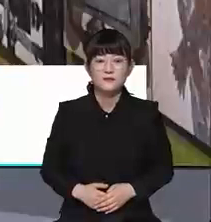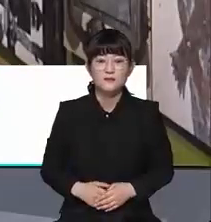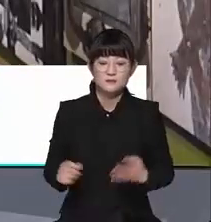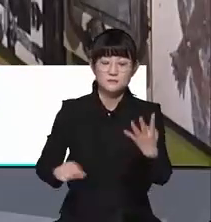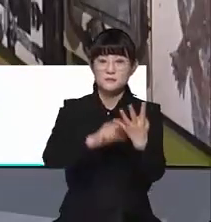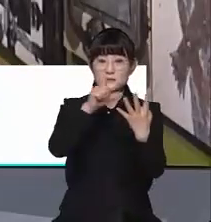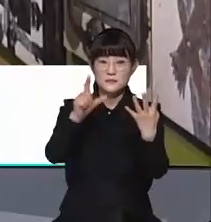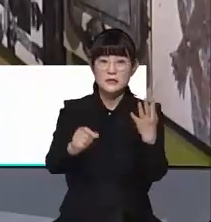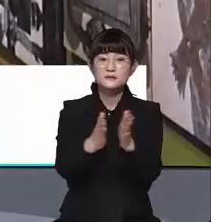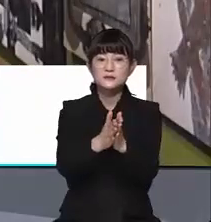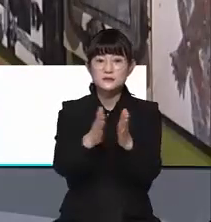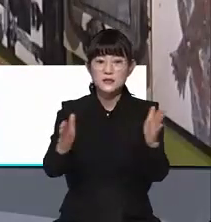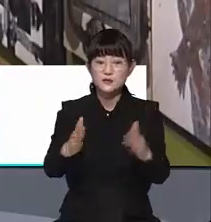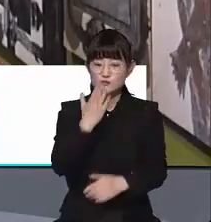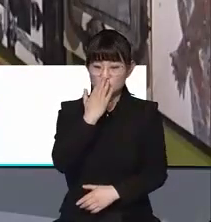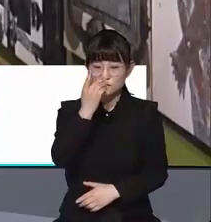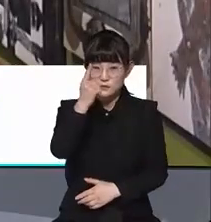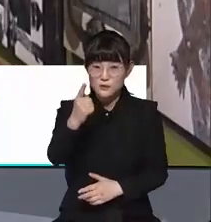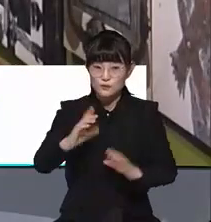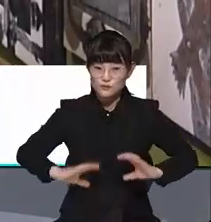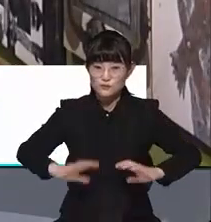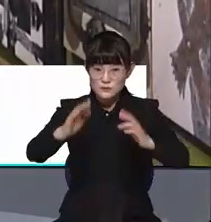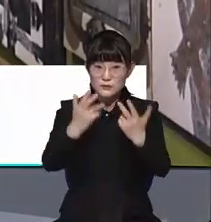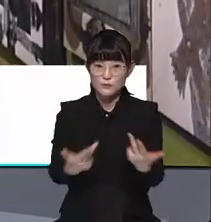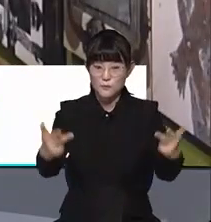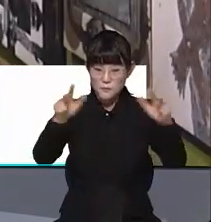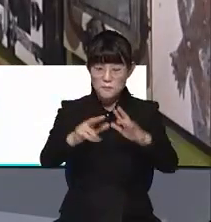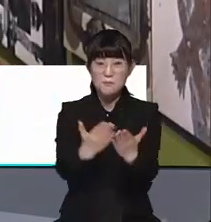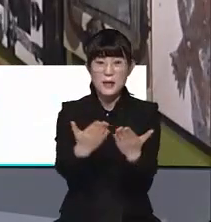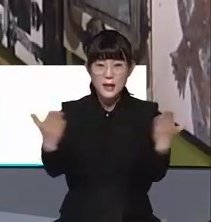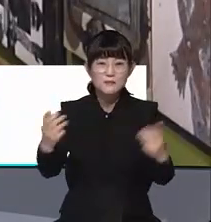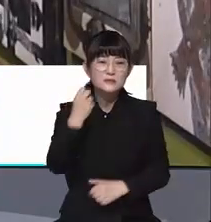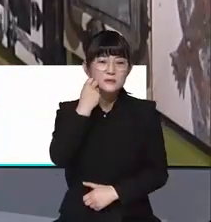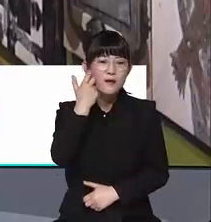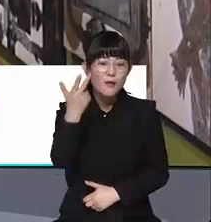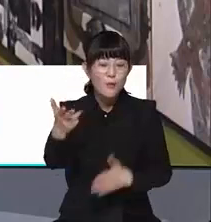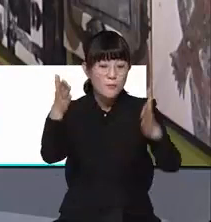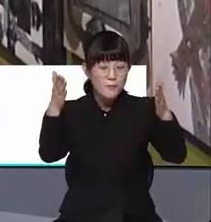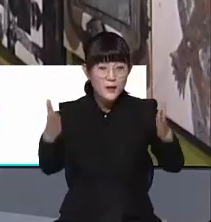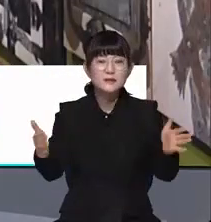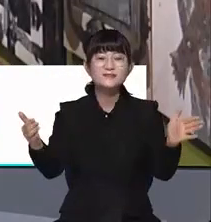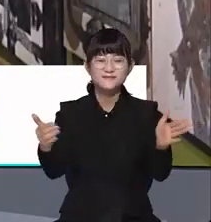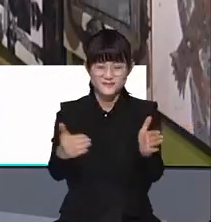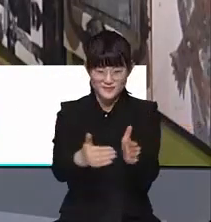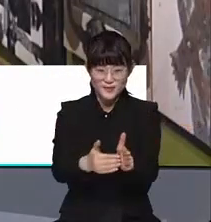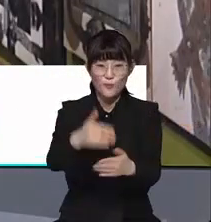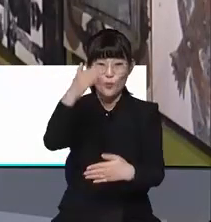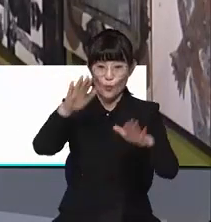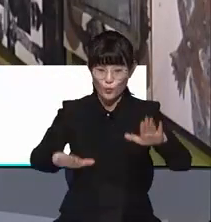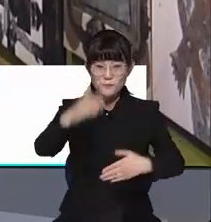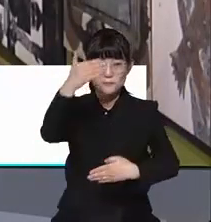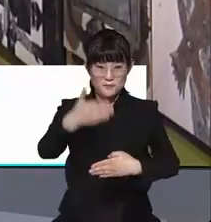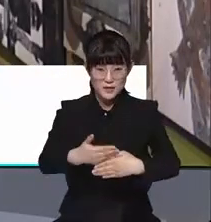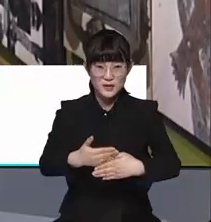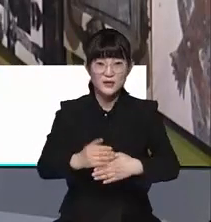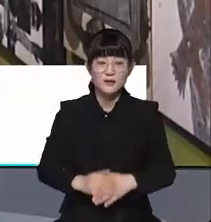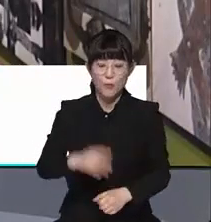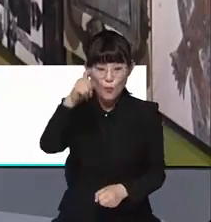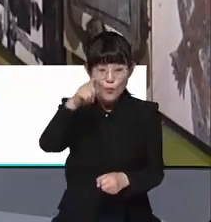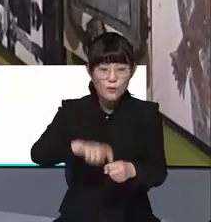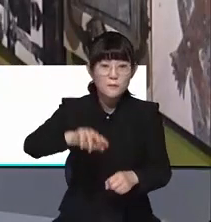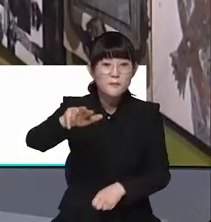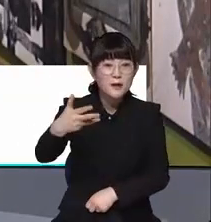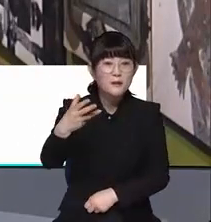지난 4월 시작된 순천만 국제정원 박람회가 7개월간의 여정을 마치고 오늘 폐막했습니다. 당초